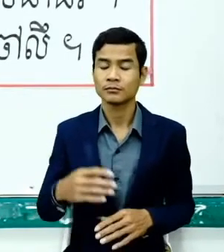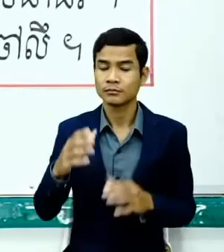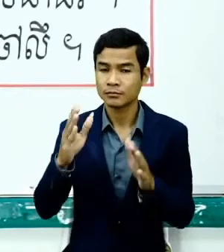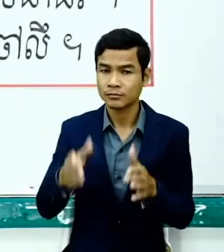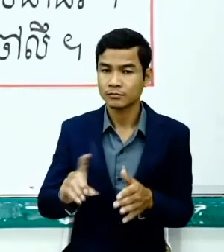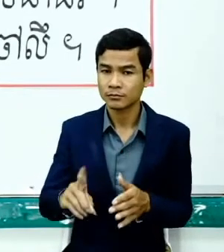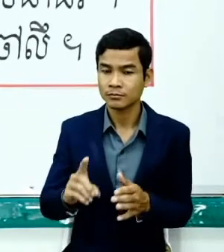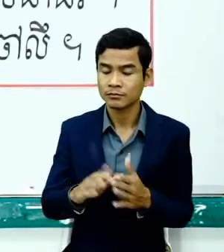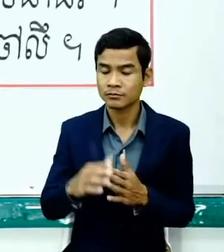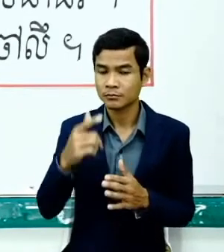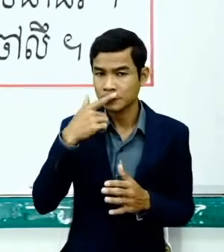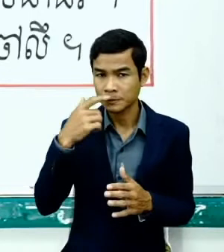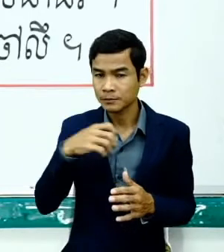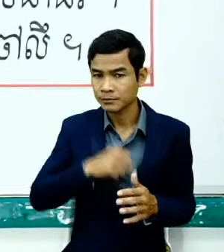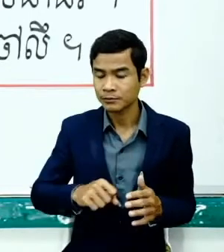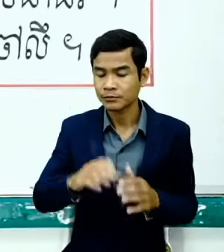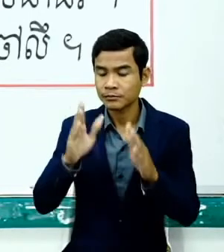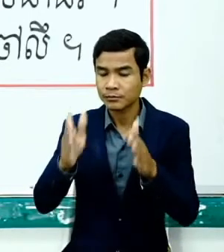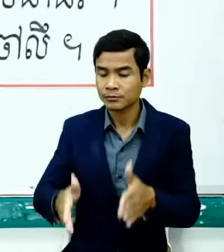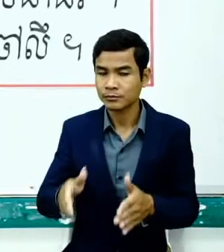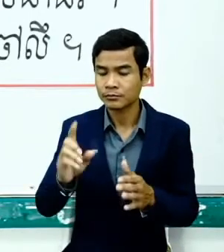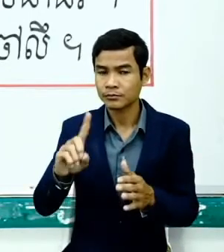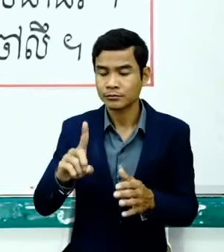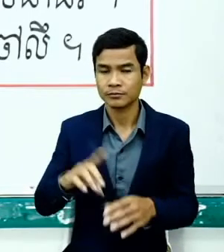រណាមិញកូន